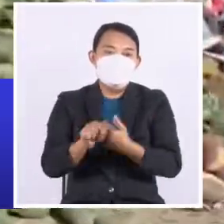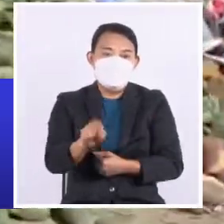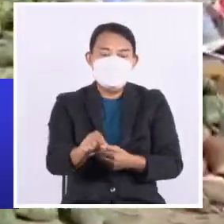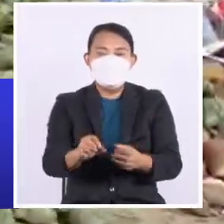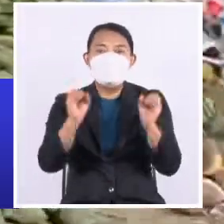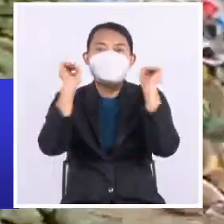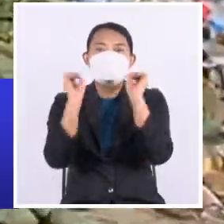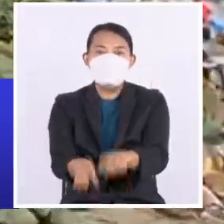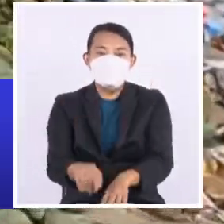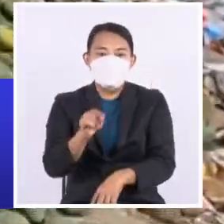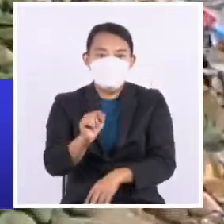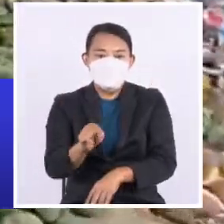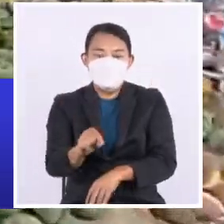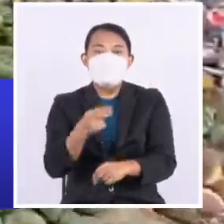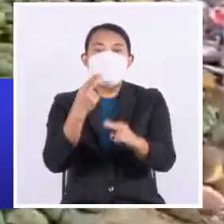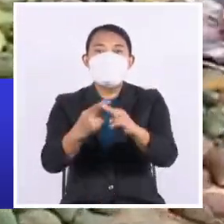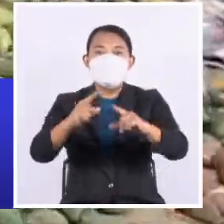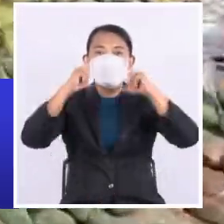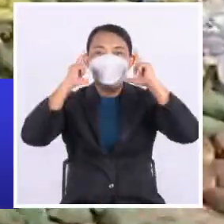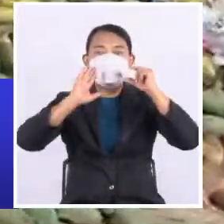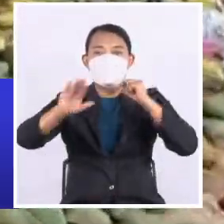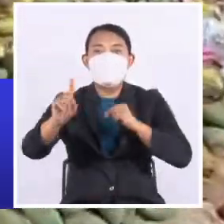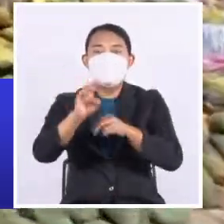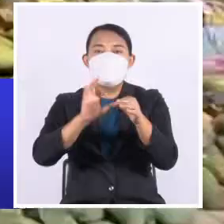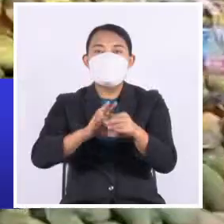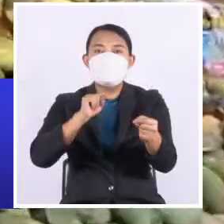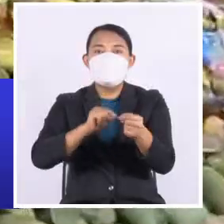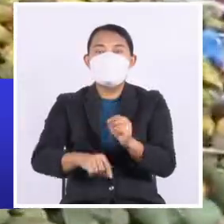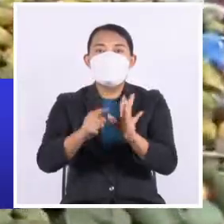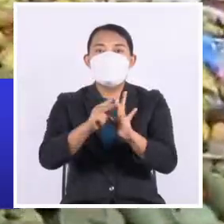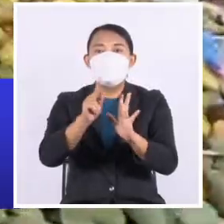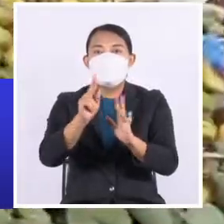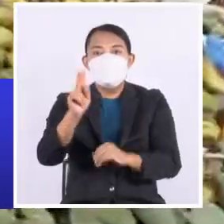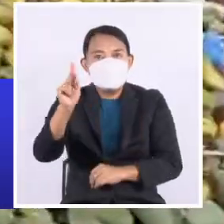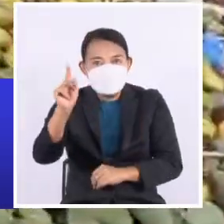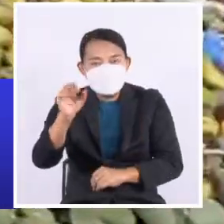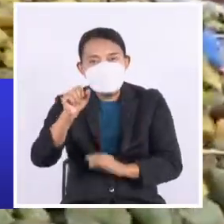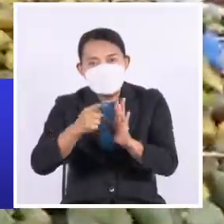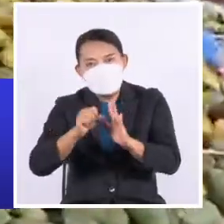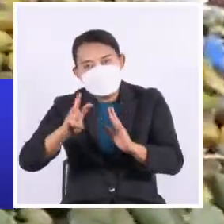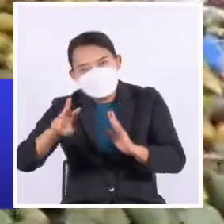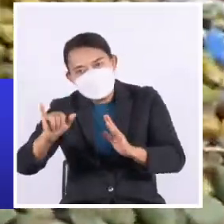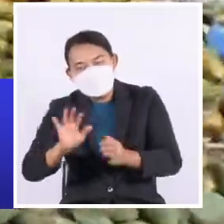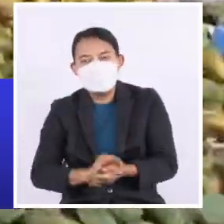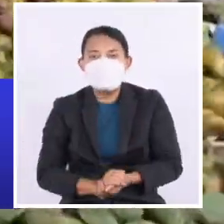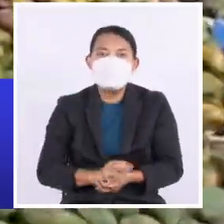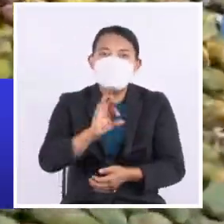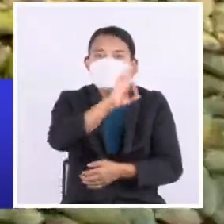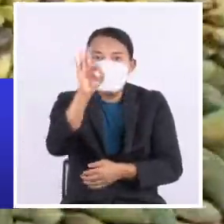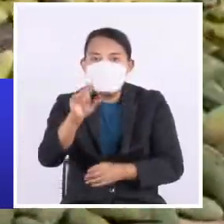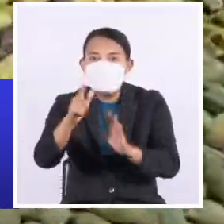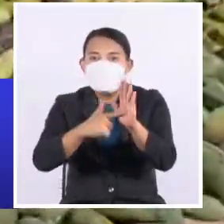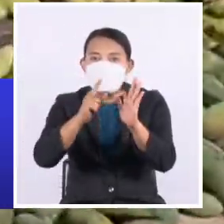แต่มะม่วงในชั้นโอท็อปของจังหวัดเลยนะเช่นอะไรเขียวเสวยน้ำดอกไม้สีทองฟ้าลั่นโชคอนันต์นี่นะครับเพชรเมืองย่าต่